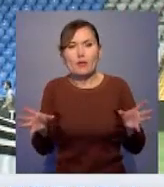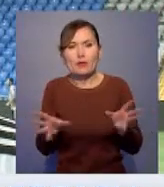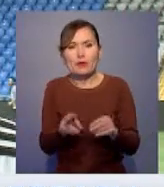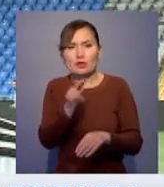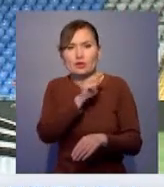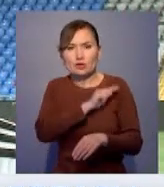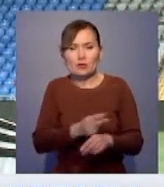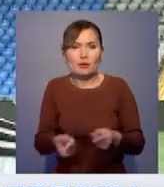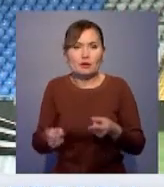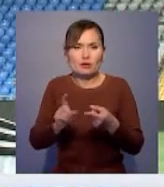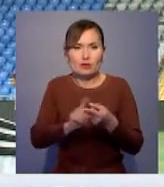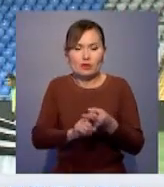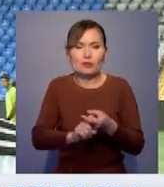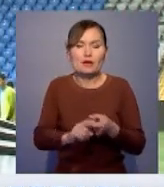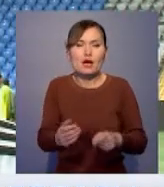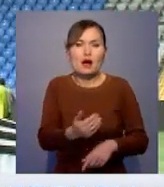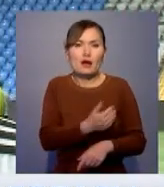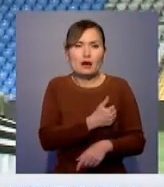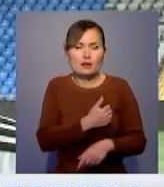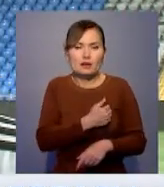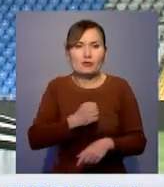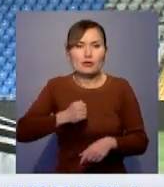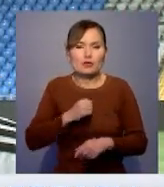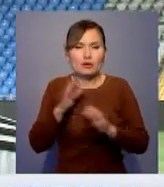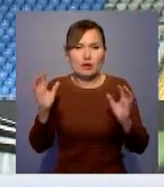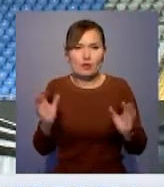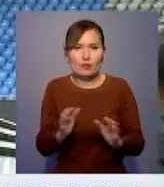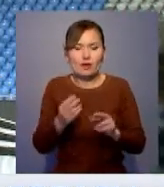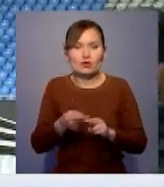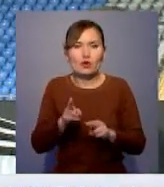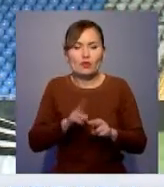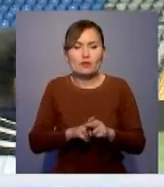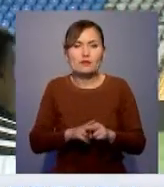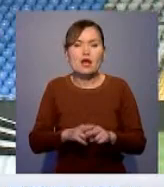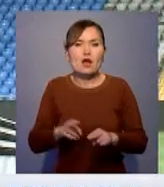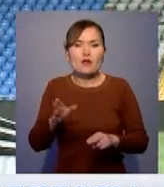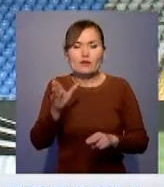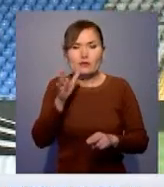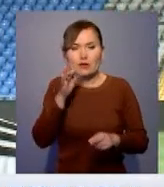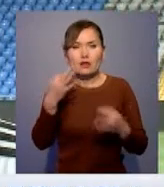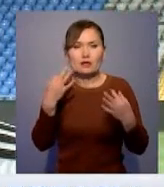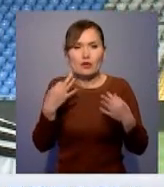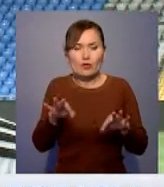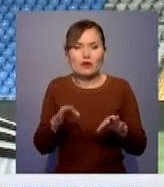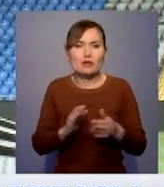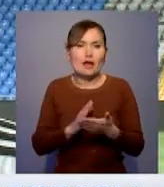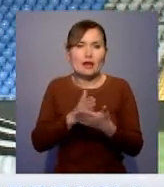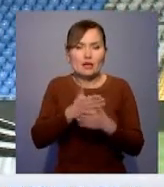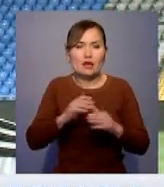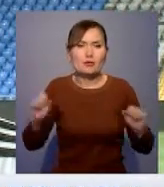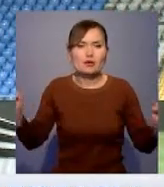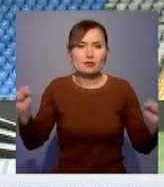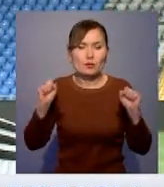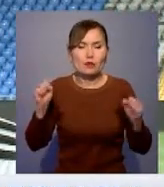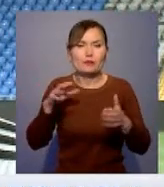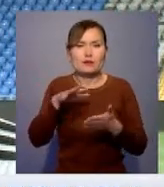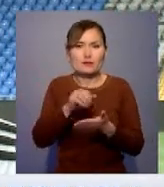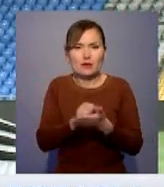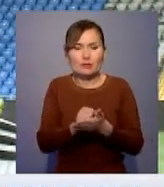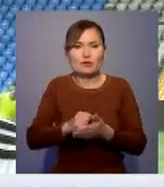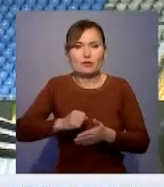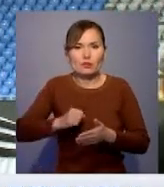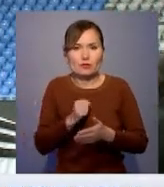іс-әрекеттесу, байланысу, мынау қызметтен тыс уақытта өздерімен бағанаға спорттық деңгейде